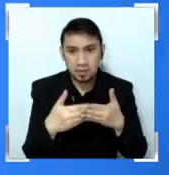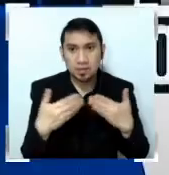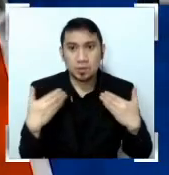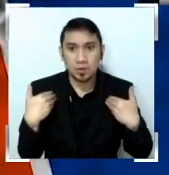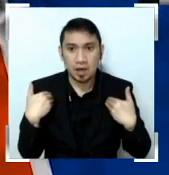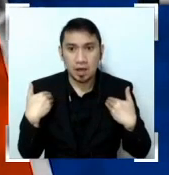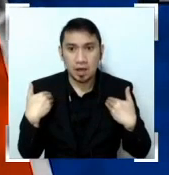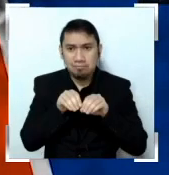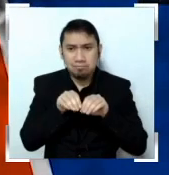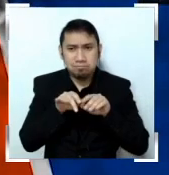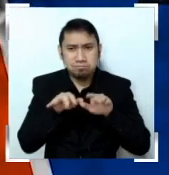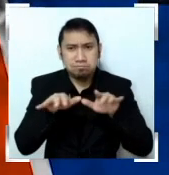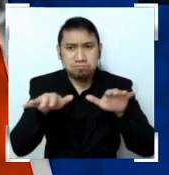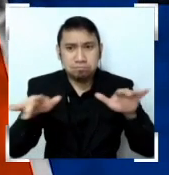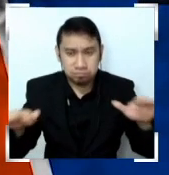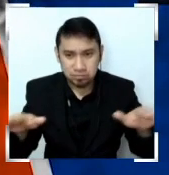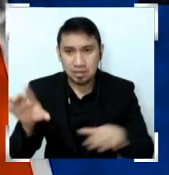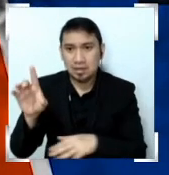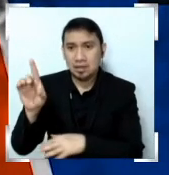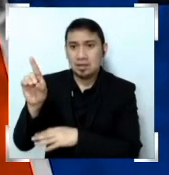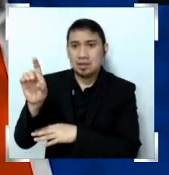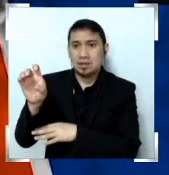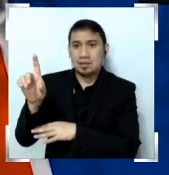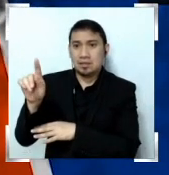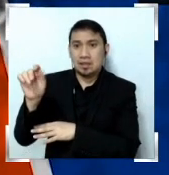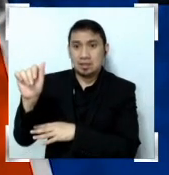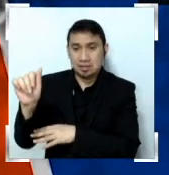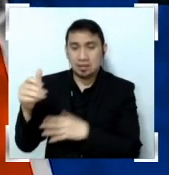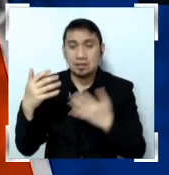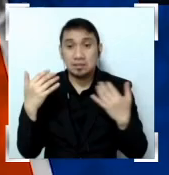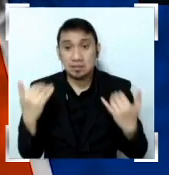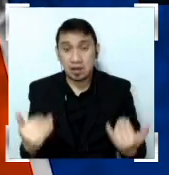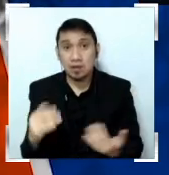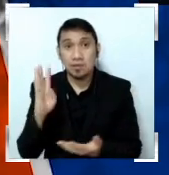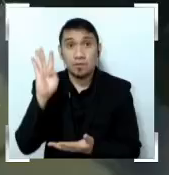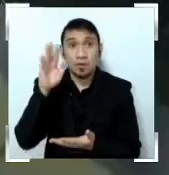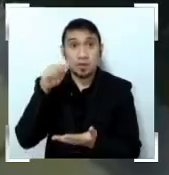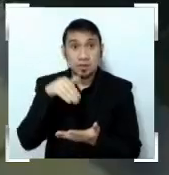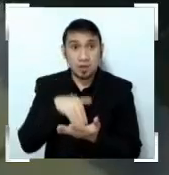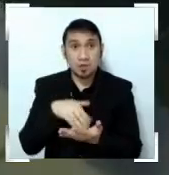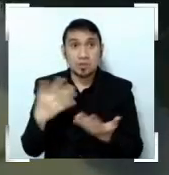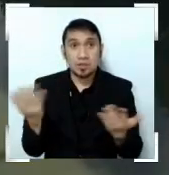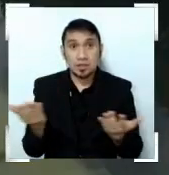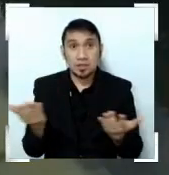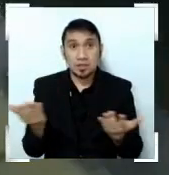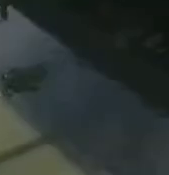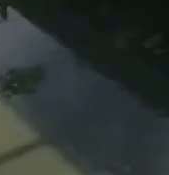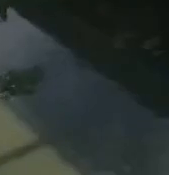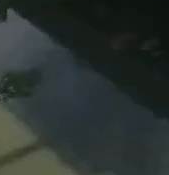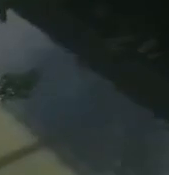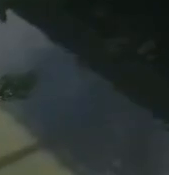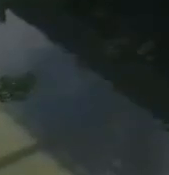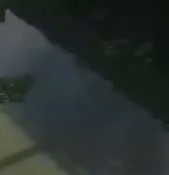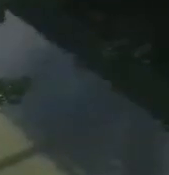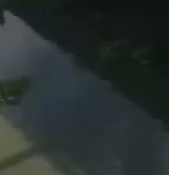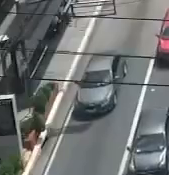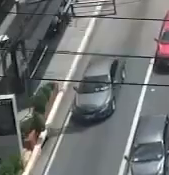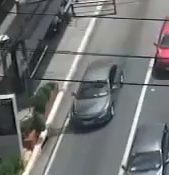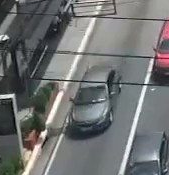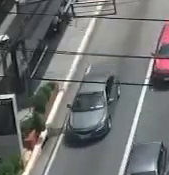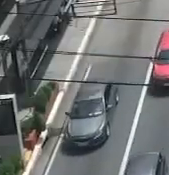transmission. Sa gitna nito, nadagdagan ang mahigit 4,000 ang COVID cases sa bansa. Sa unang pagkakataon mula nitong